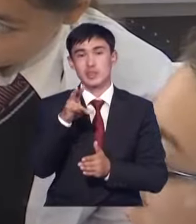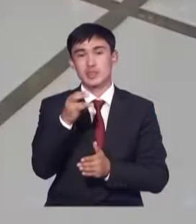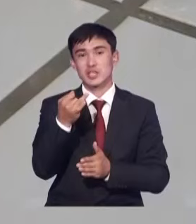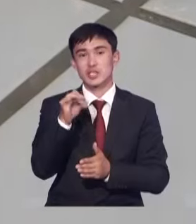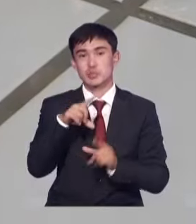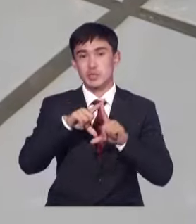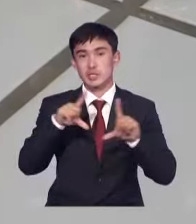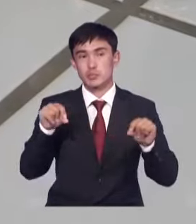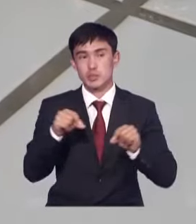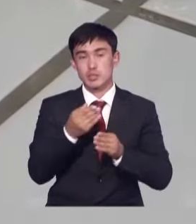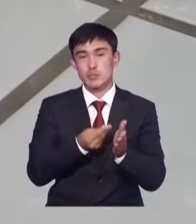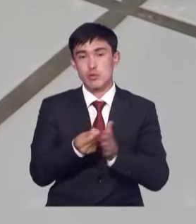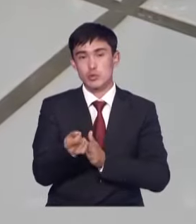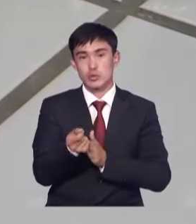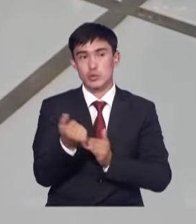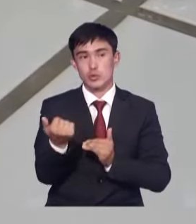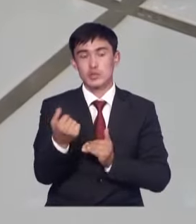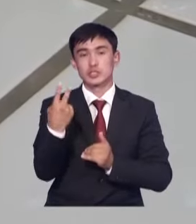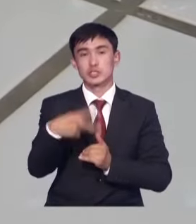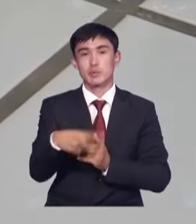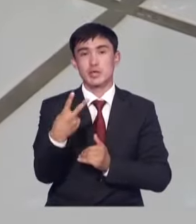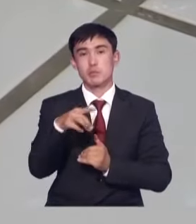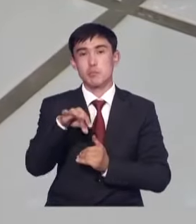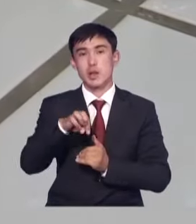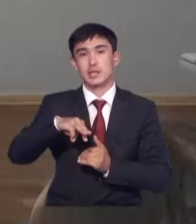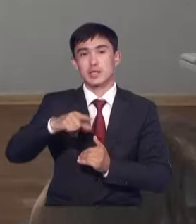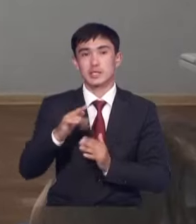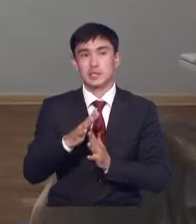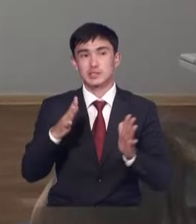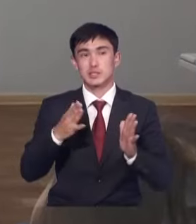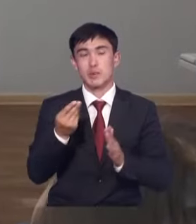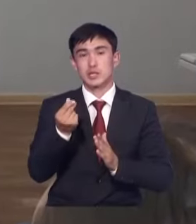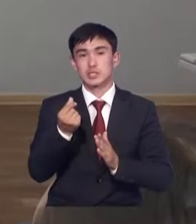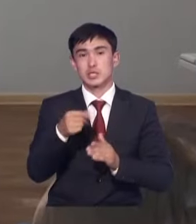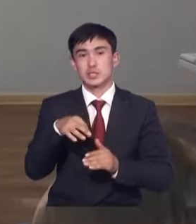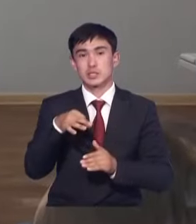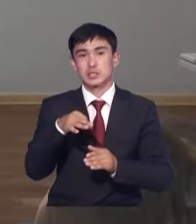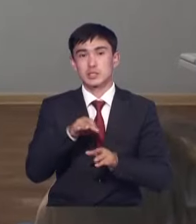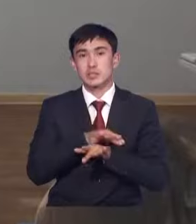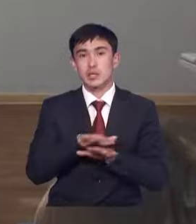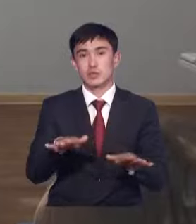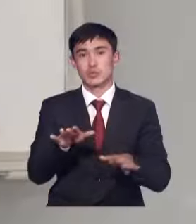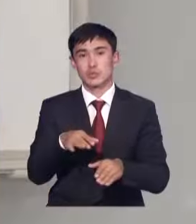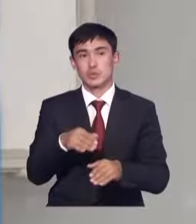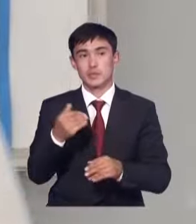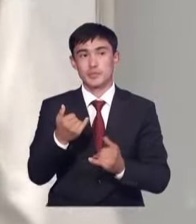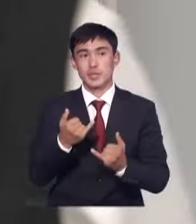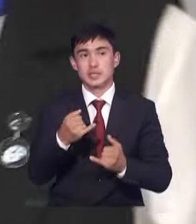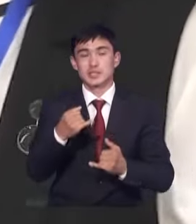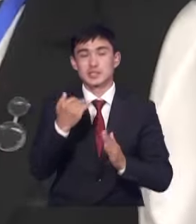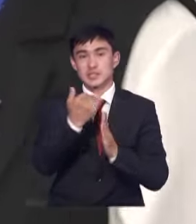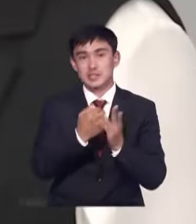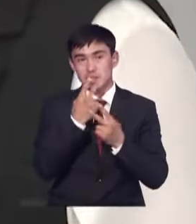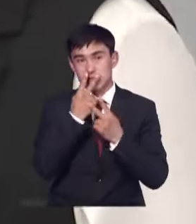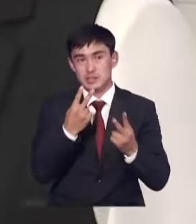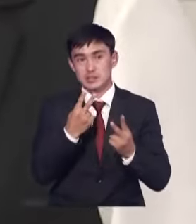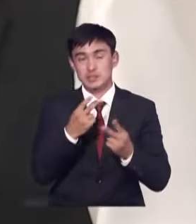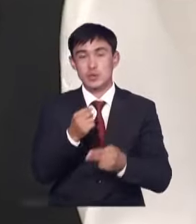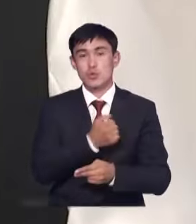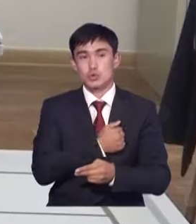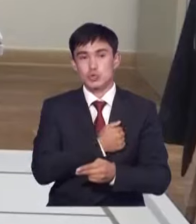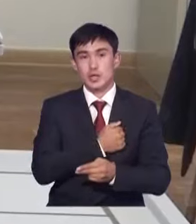зияткерлік мектептеріне бөлінген. Оның ішінде 22 миллиард теңгеден астам қаражат тәжірибені ратуға қаралған. Статистиканы қалай қарасақта